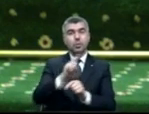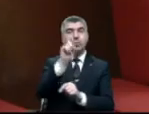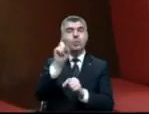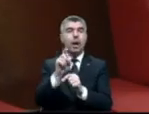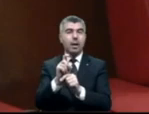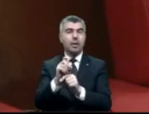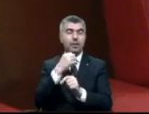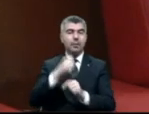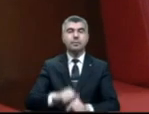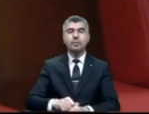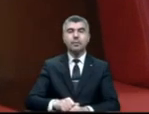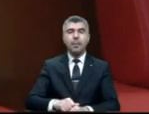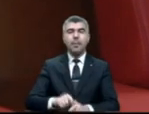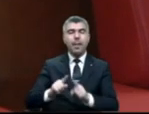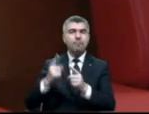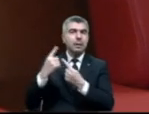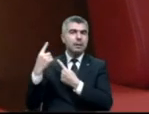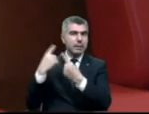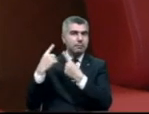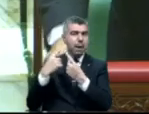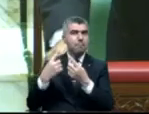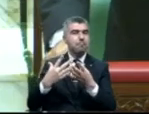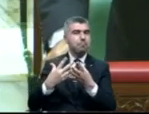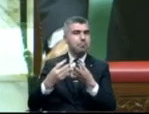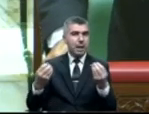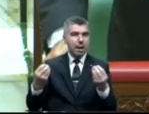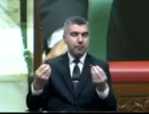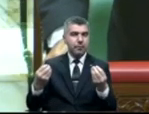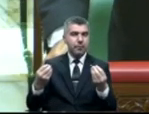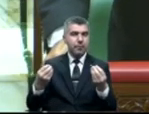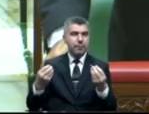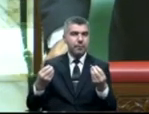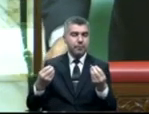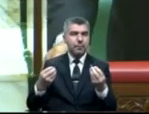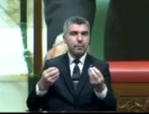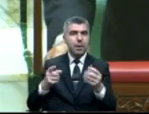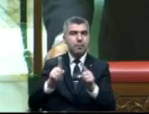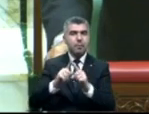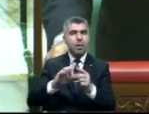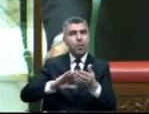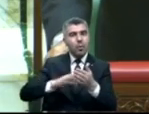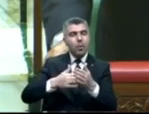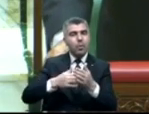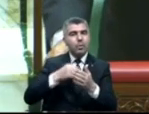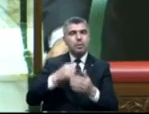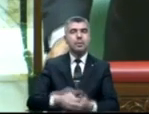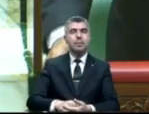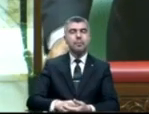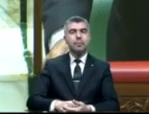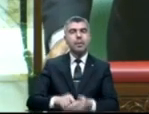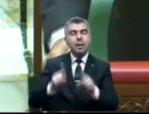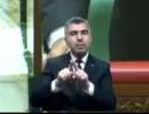السؤال، لأننا نسمع الكثير عن المعاناة، عن المعاناة الكبيرة التي